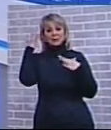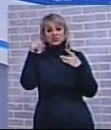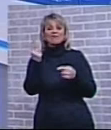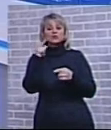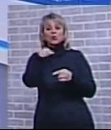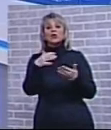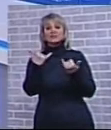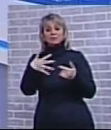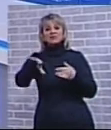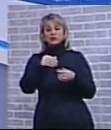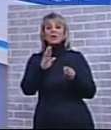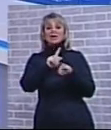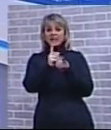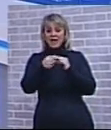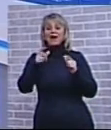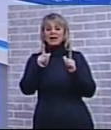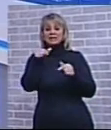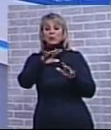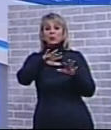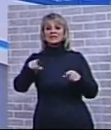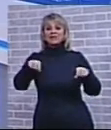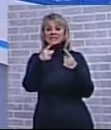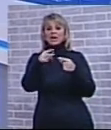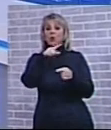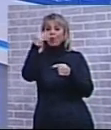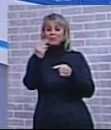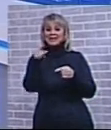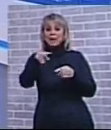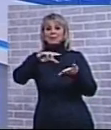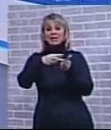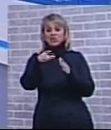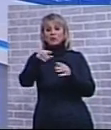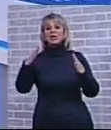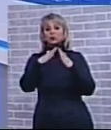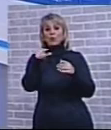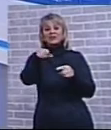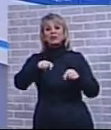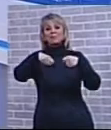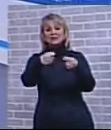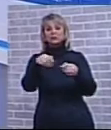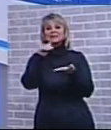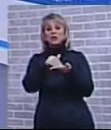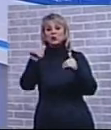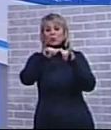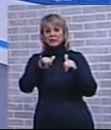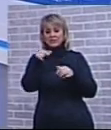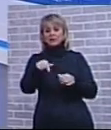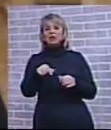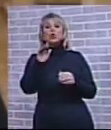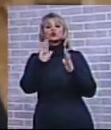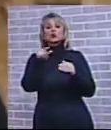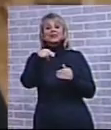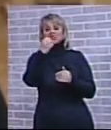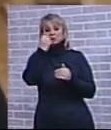вслух. Но теперь все становится реальным. После восстановления облика и планировки особняка ему передадут Таганрогскому музею. Только